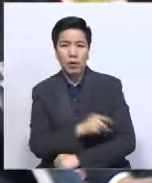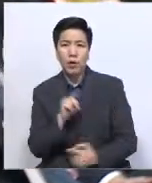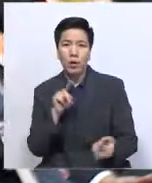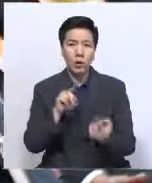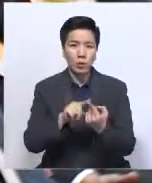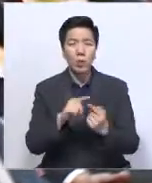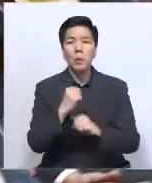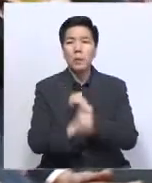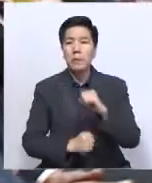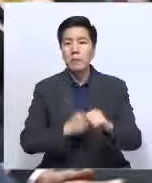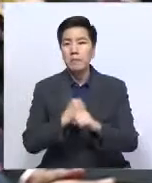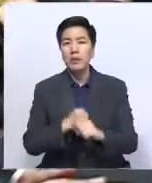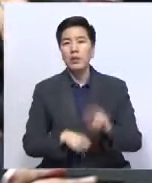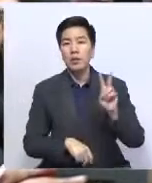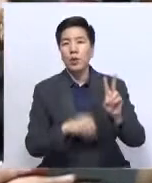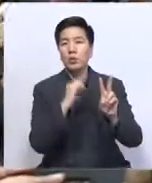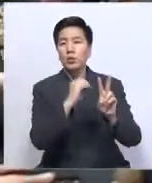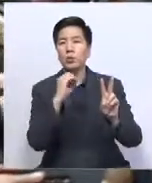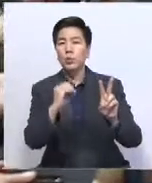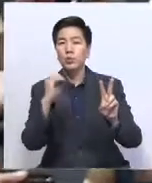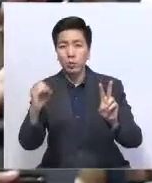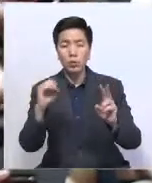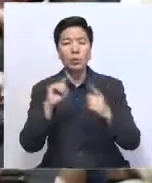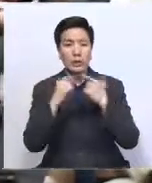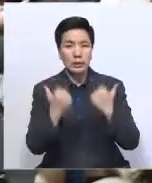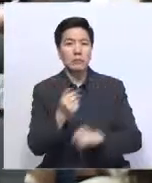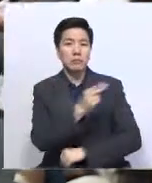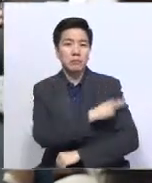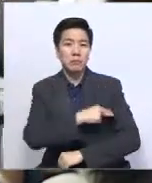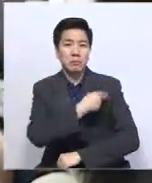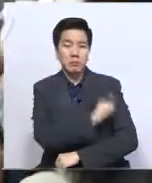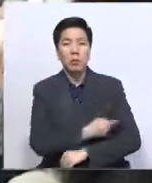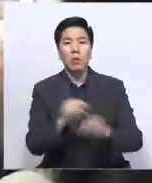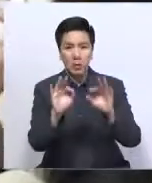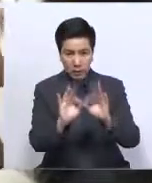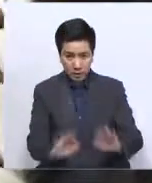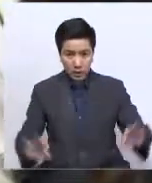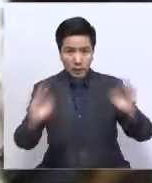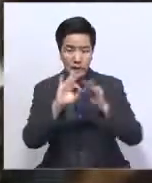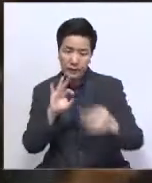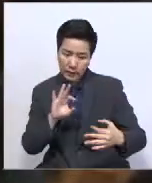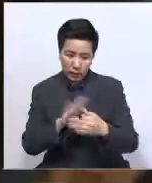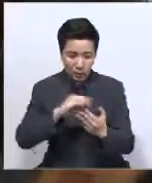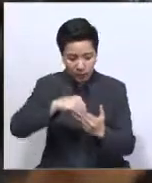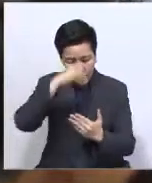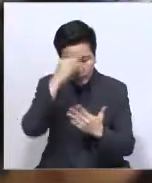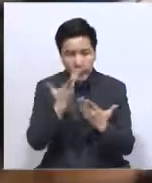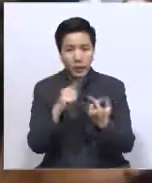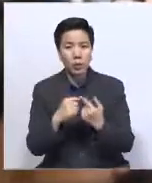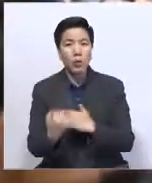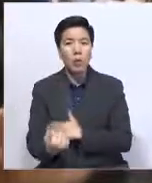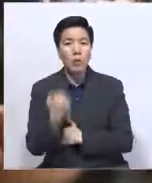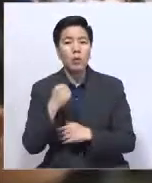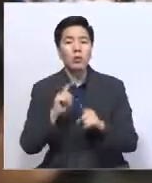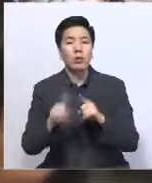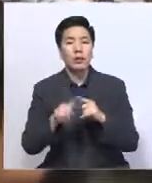รษที่21พร้อมทำความเข้าใจว่างานด้านสาธารณสุขเป็นเรื่องสำคัญเช่นเดียวกับงานด้านการศึกษาสังคมและความมั่น